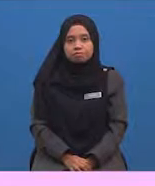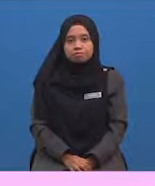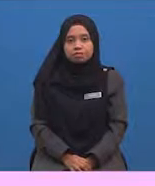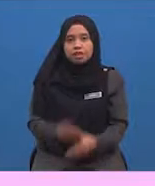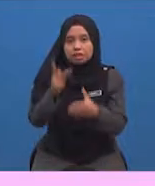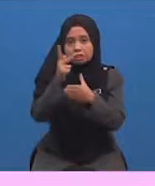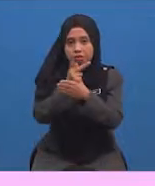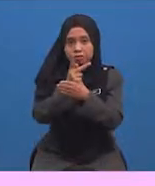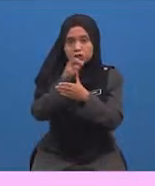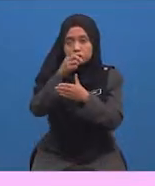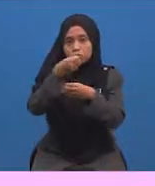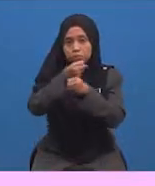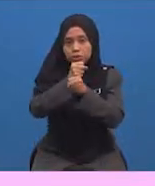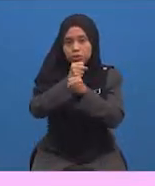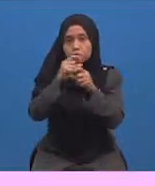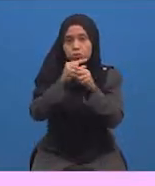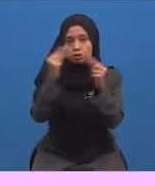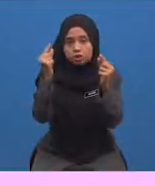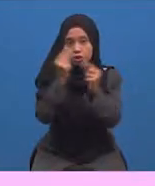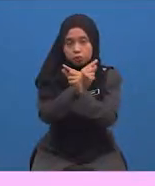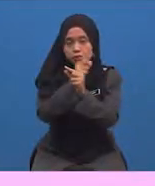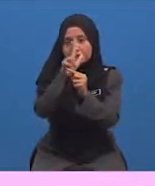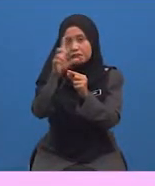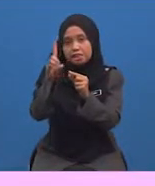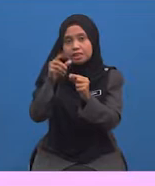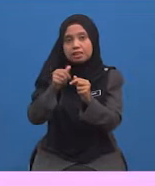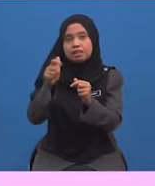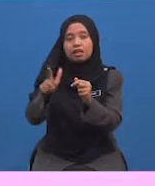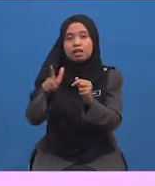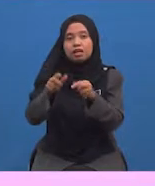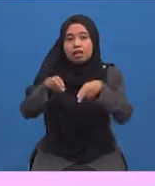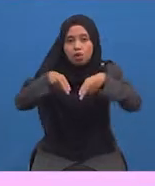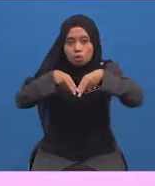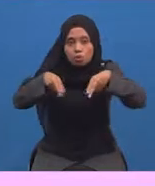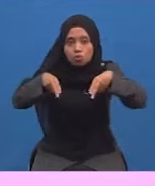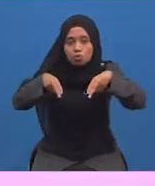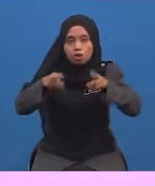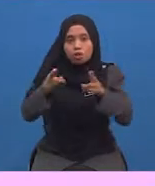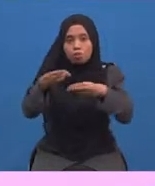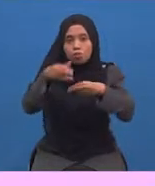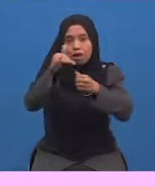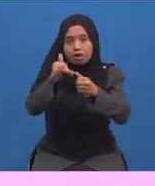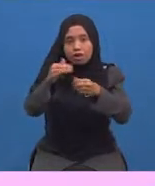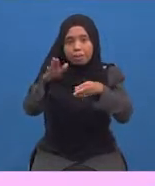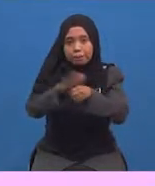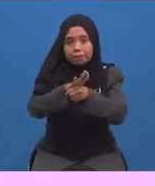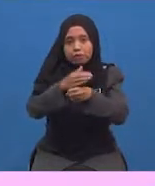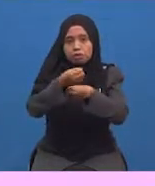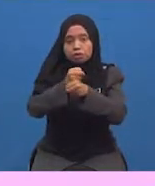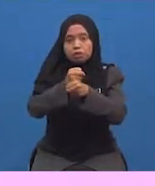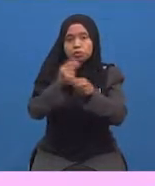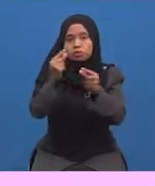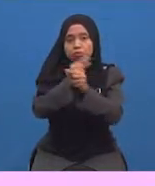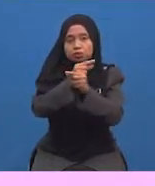Isi padu suatu bentuk geometri 3 dimensi ialah ukuran ruang yang memenuhi bentuk geometri 3